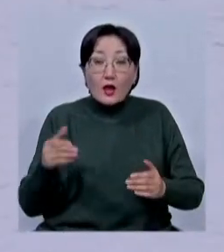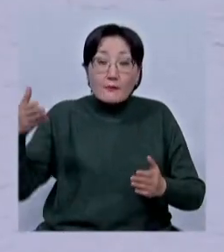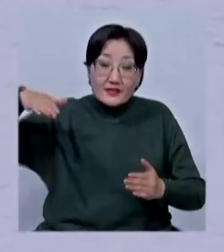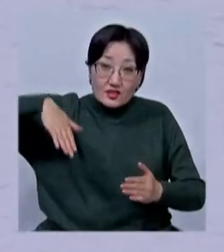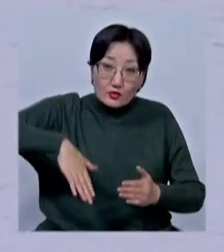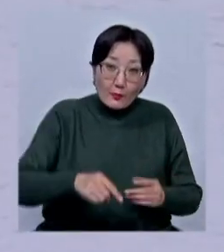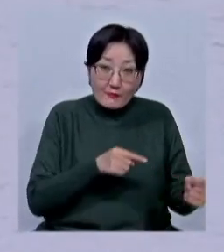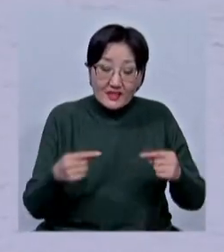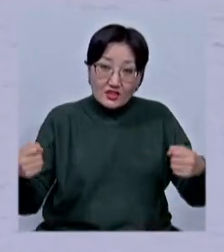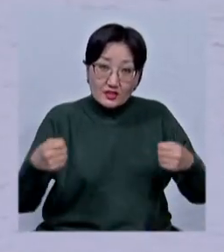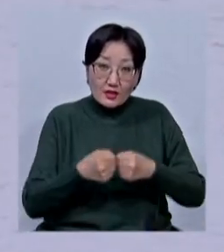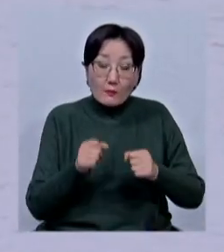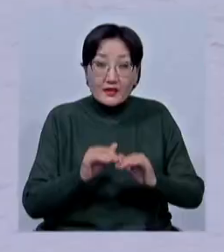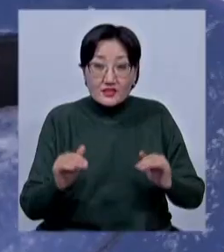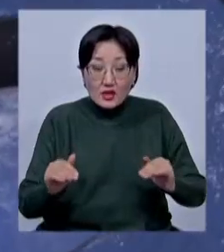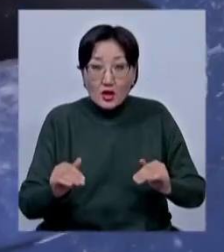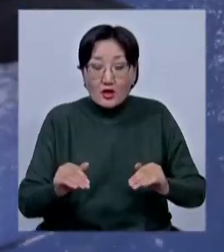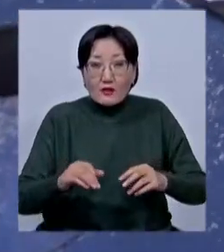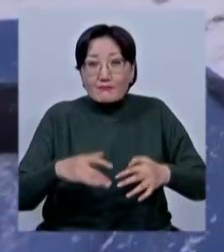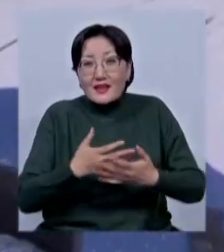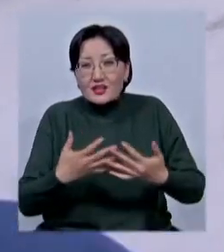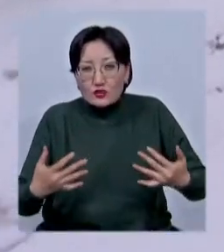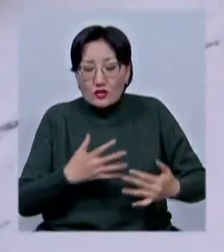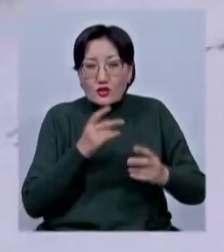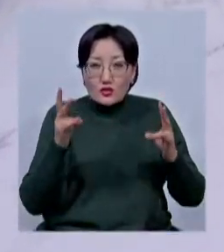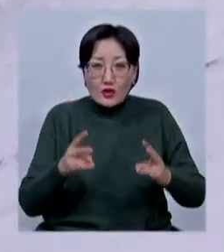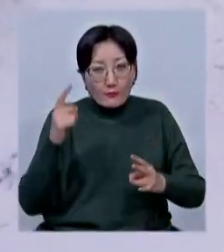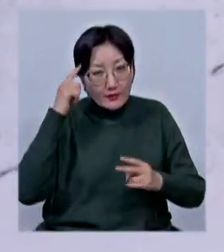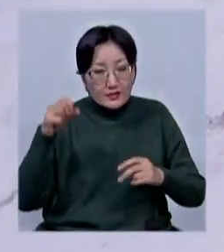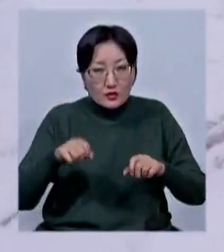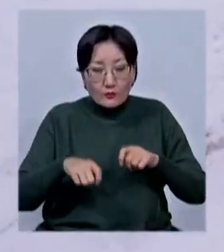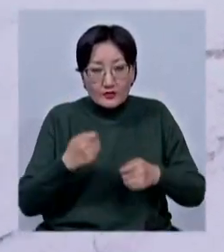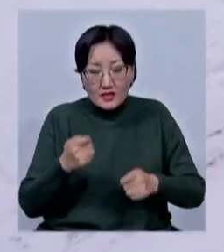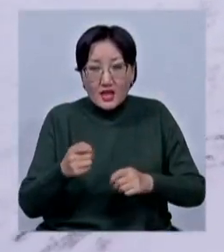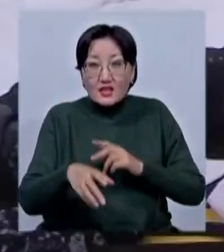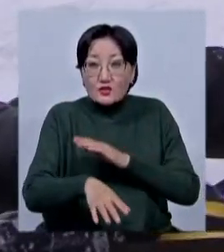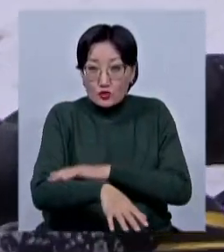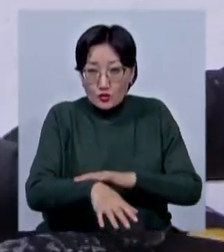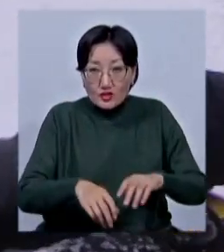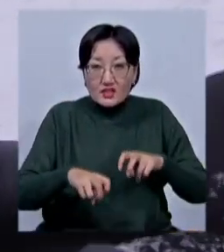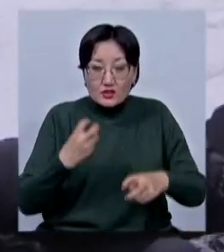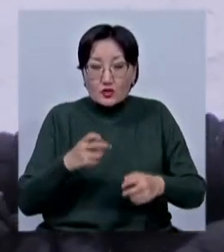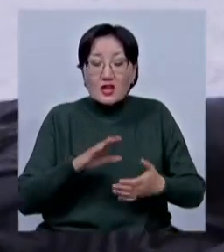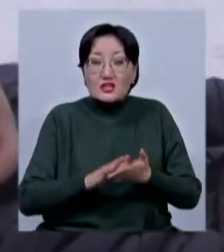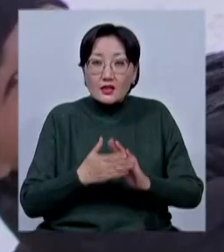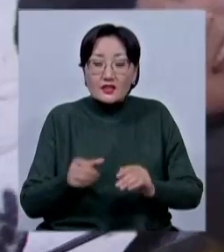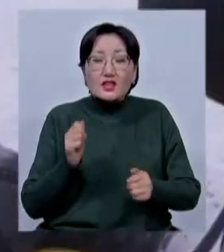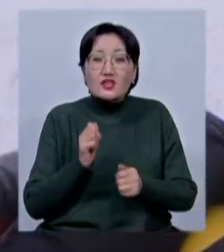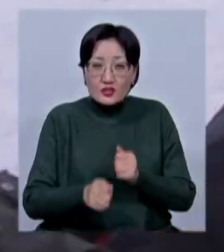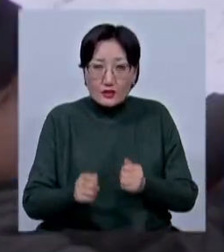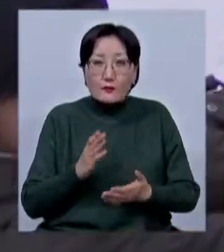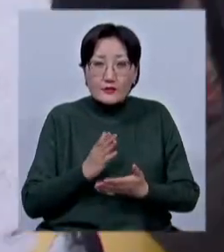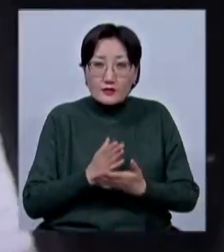сырғанақта бір-біріне соқтығысқан балаларда сіңірдің созылуы, бас ми жарақаты және сүйектердің сынуы сияқты жағдайлар жиі кездеседі дейді